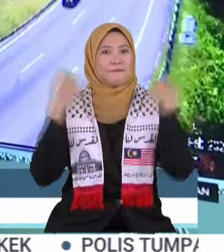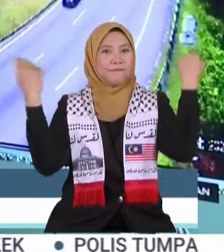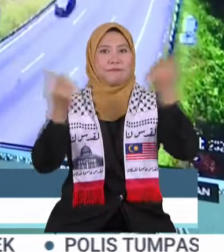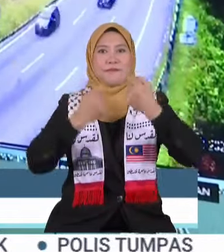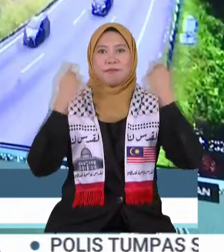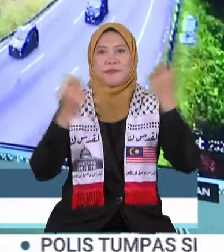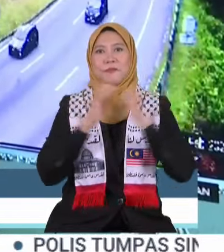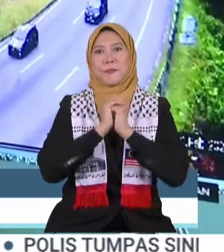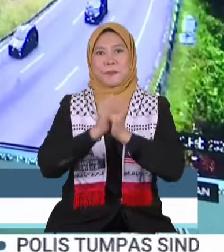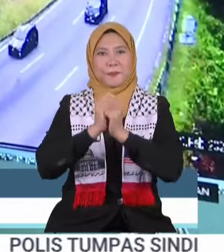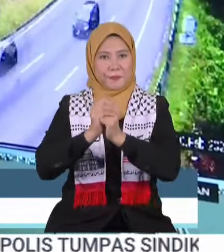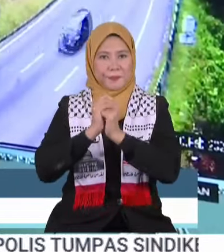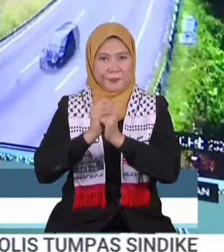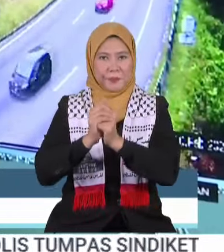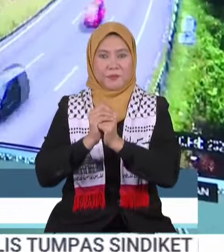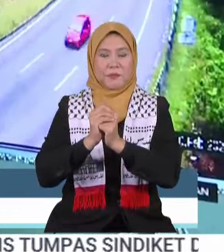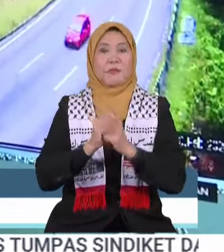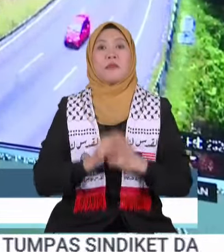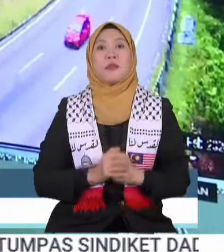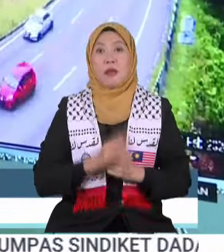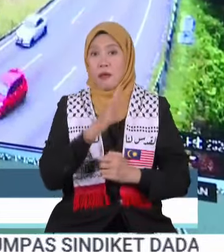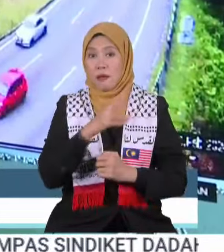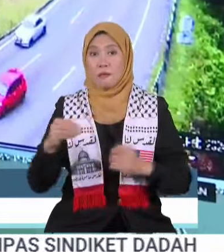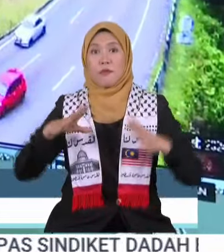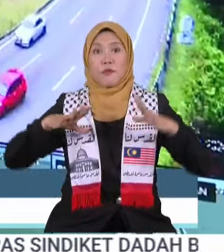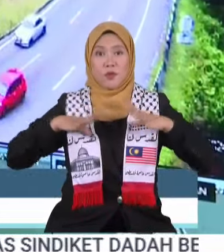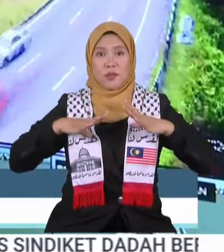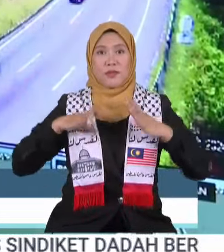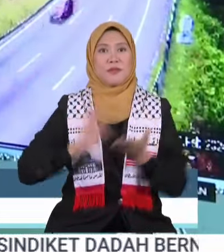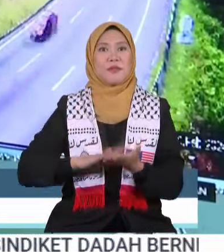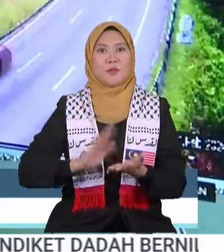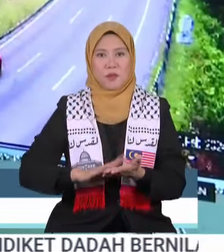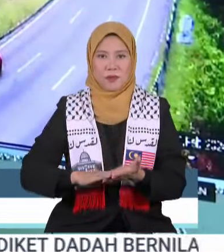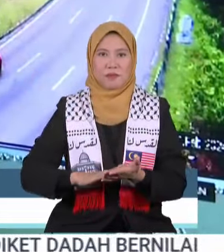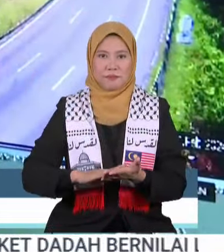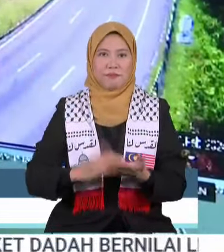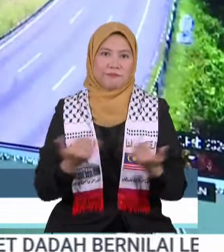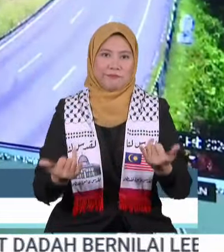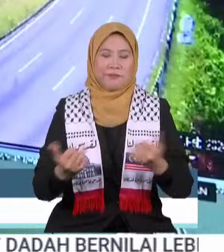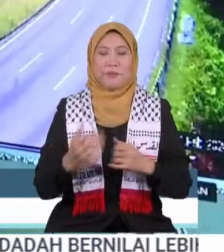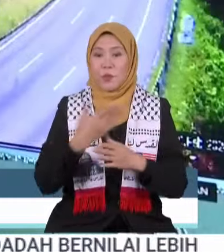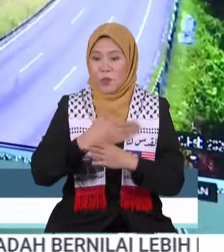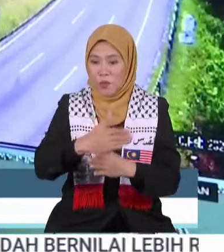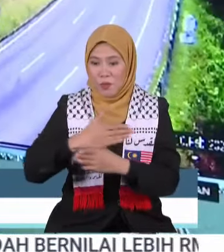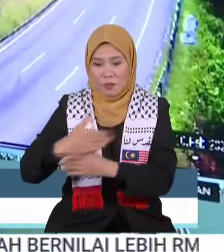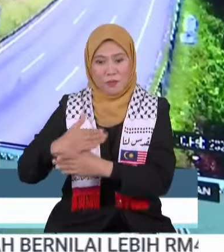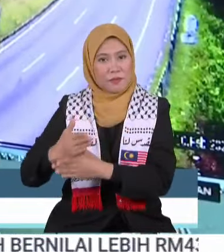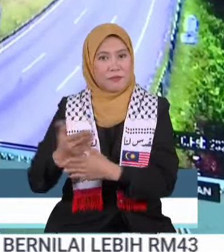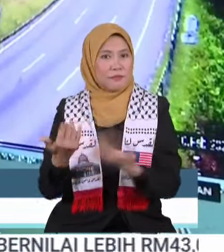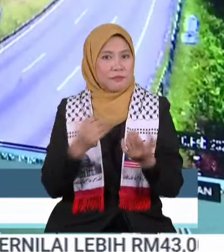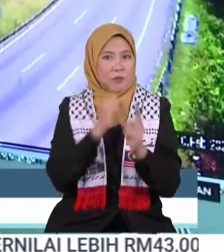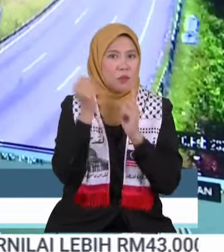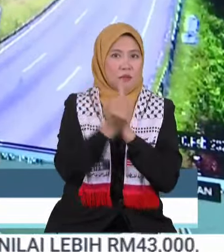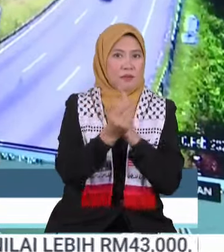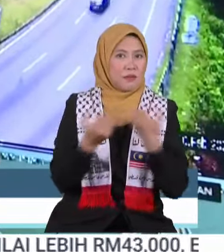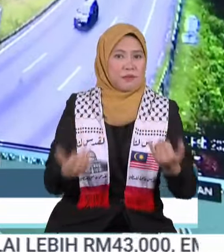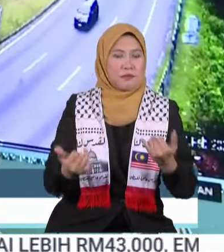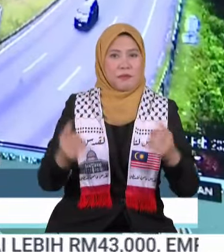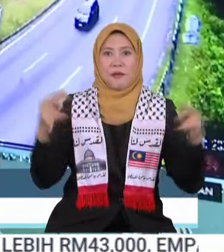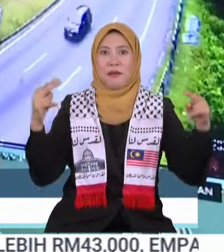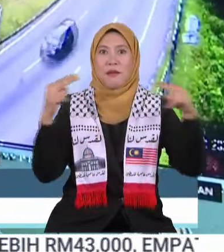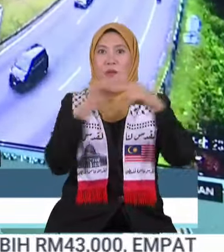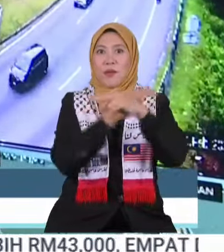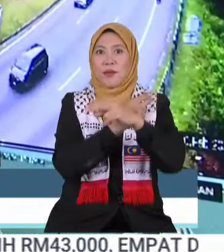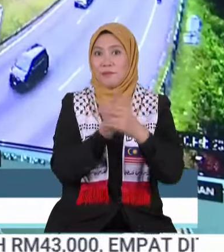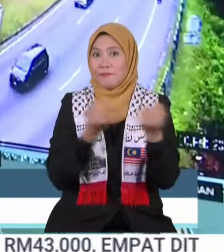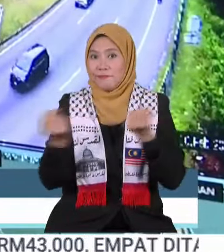dengan sambutan Tahun Baharu Cina, ditambah pula dengan cuti persekolahan pada ketika ini. Bagi berkongsi mengenai dengan situasi semasa keadaan lebuh raya